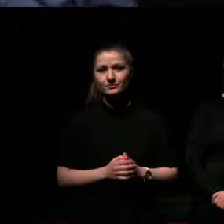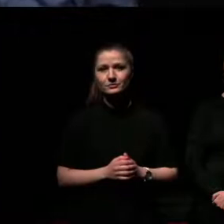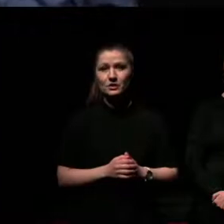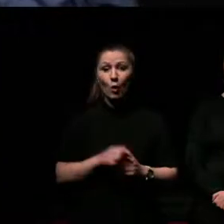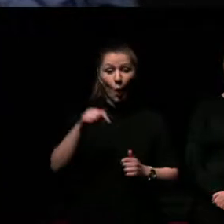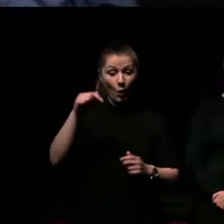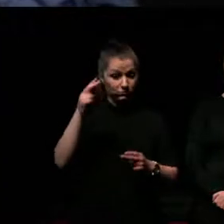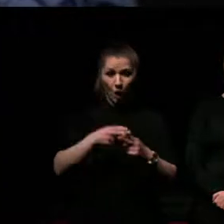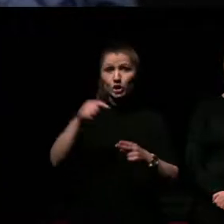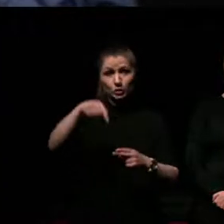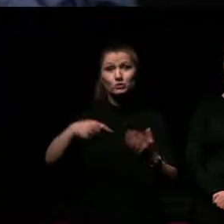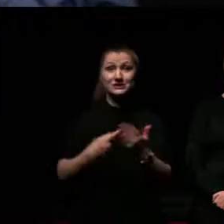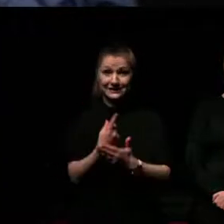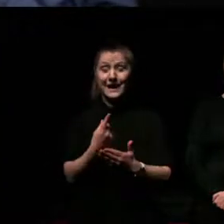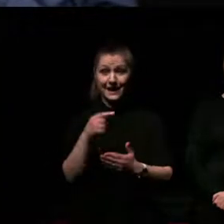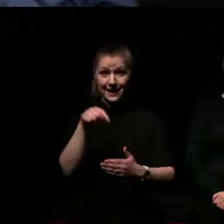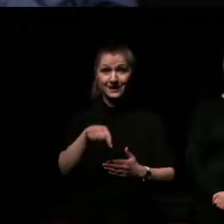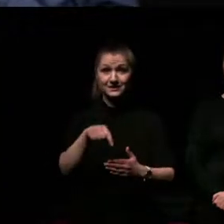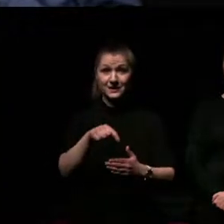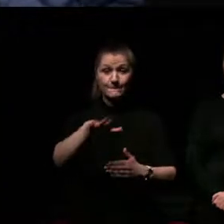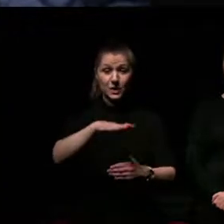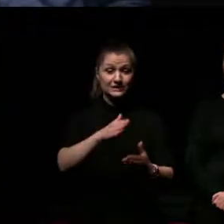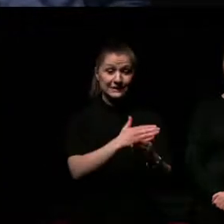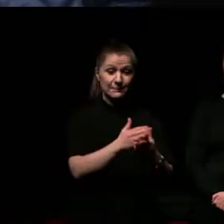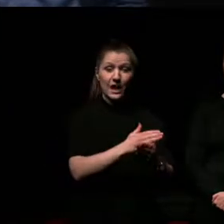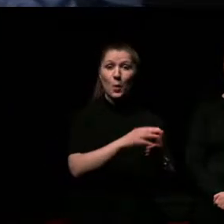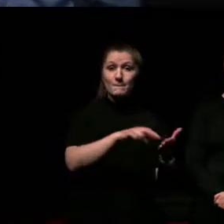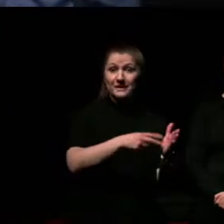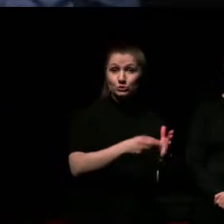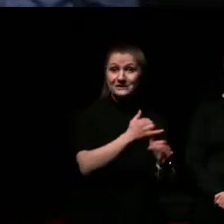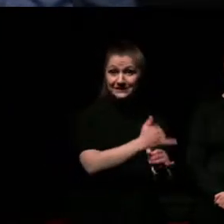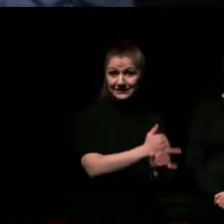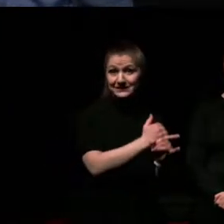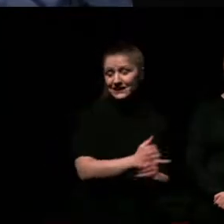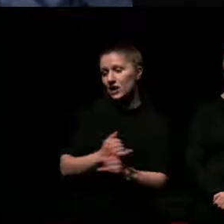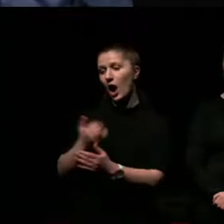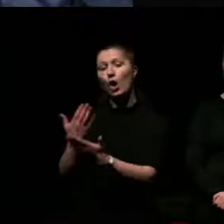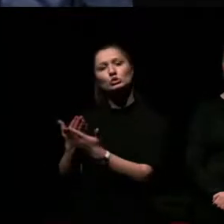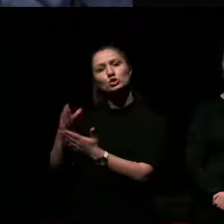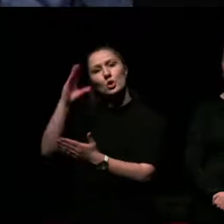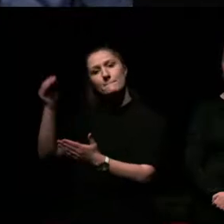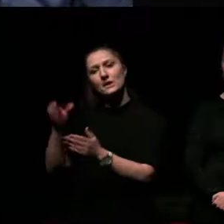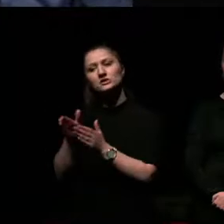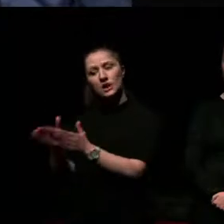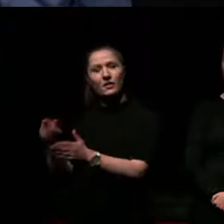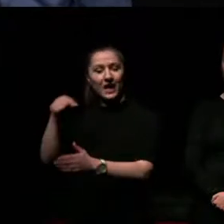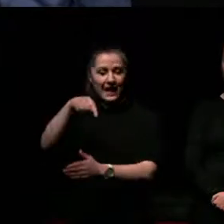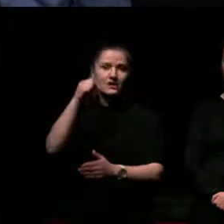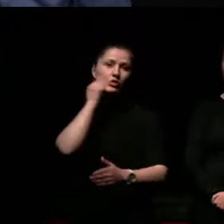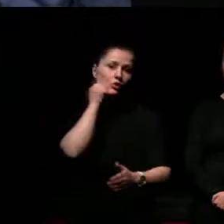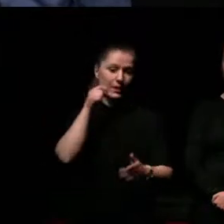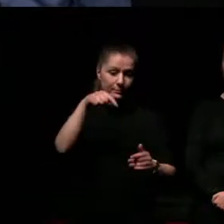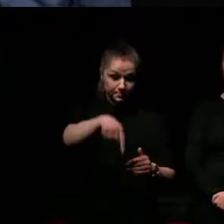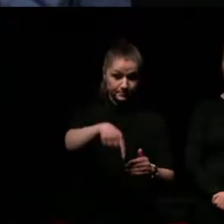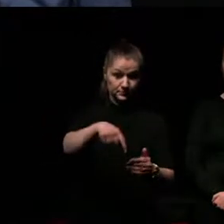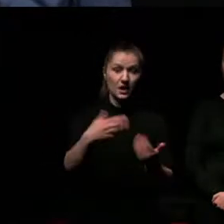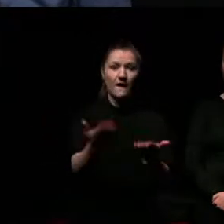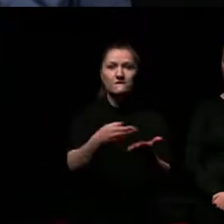skjer. Plassen mellom Metodistkirka og Kjøpmannsgata her i Trondheim har fått navnet Elsa